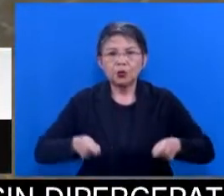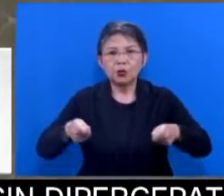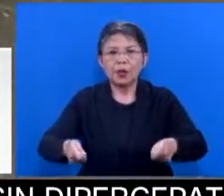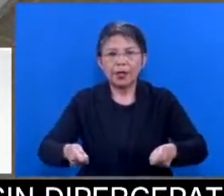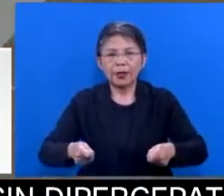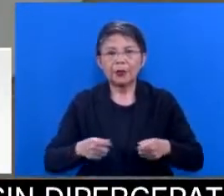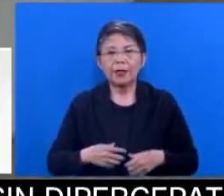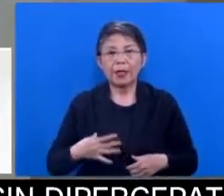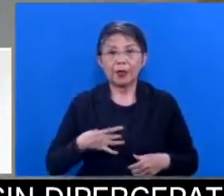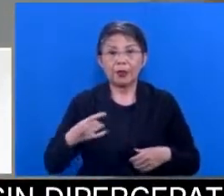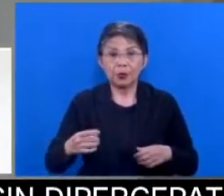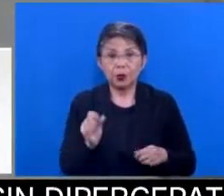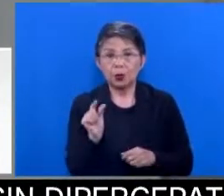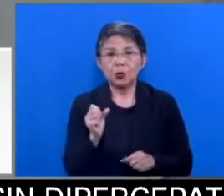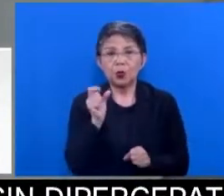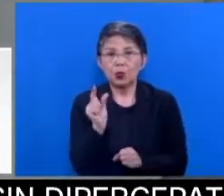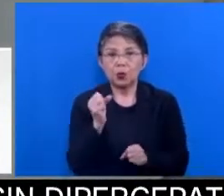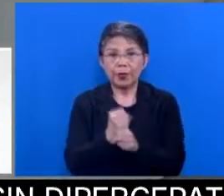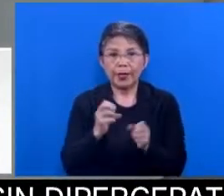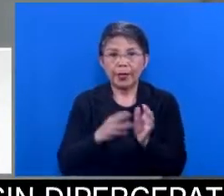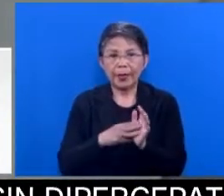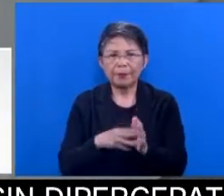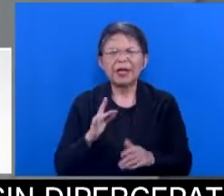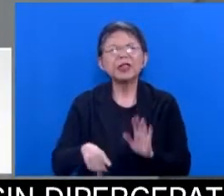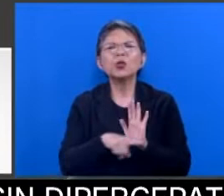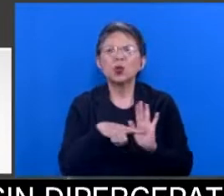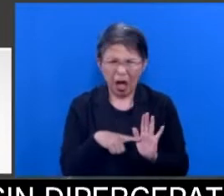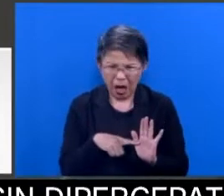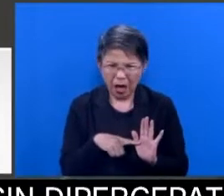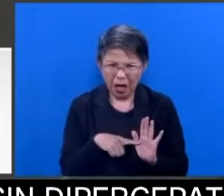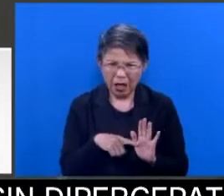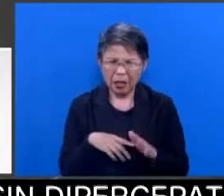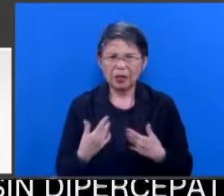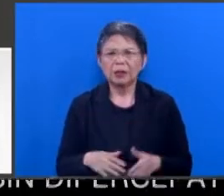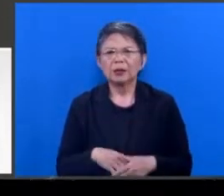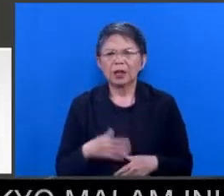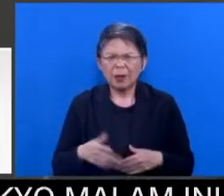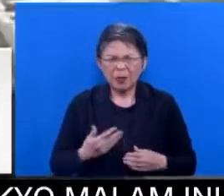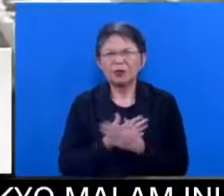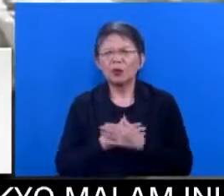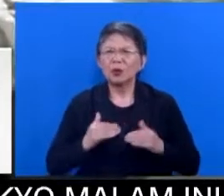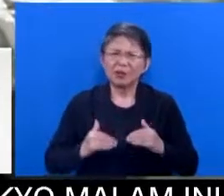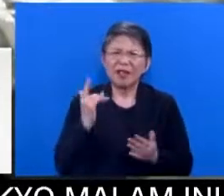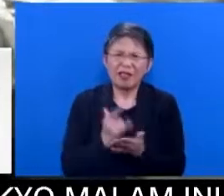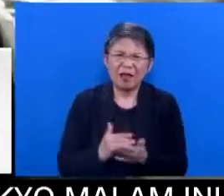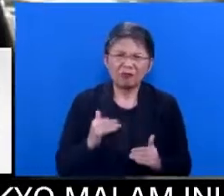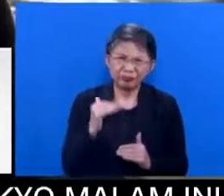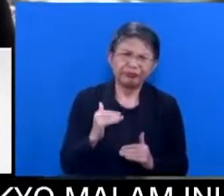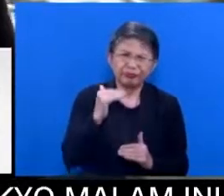alumni gelanggang mahasiswa UGM masih belum bisa mengimbangi kebutuhan peti mati pasien COVID-19 yang terus meningkat. Tentunya itu